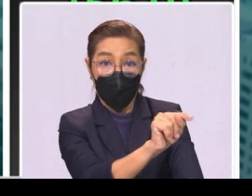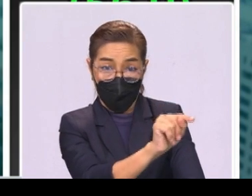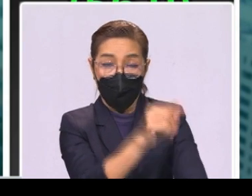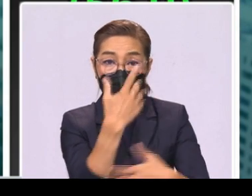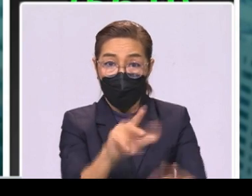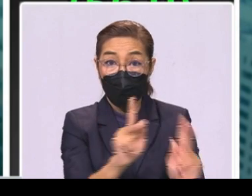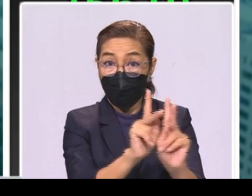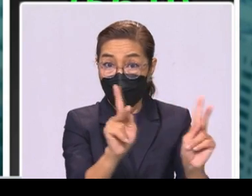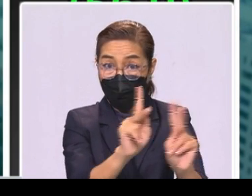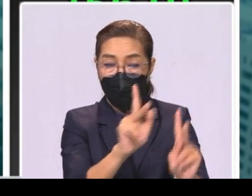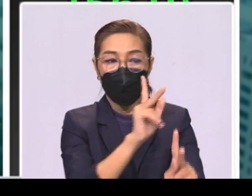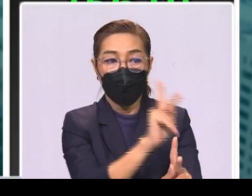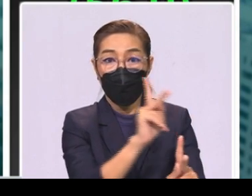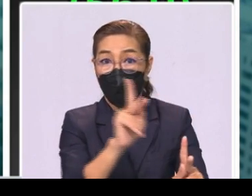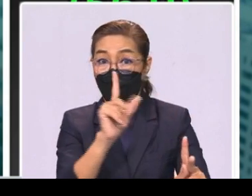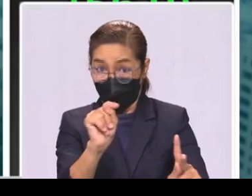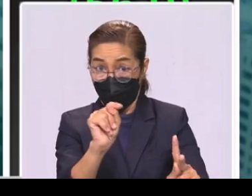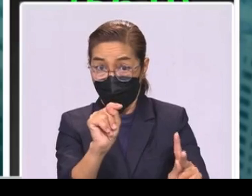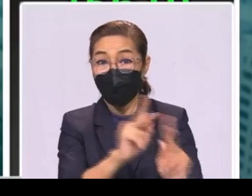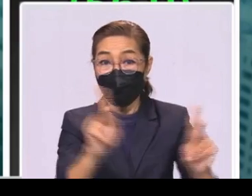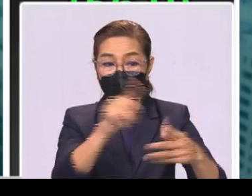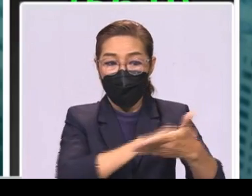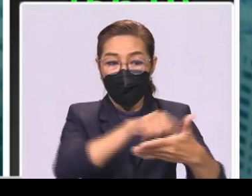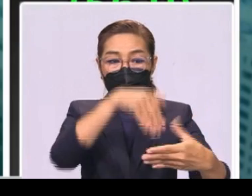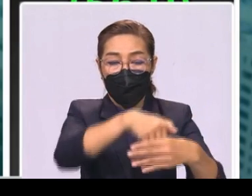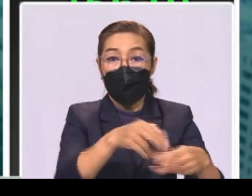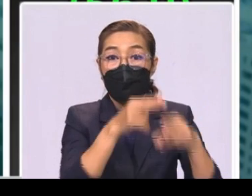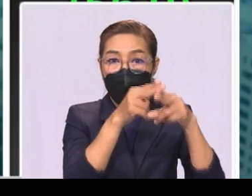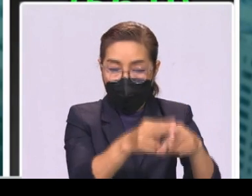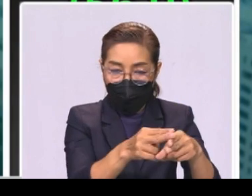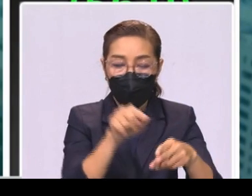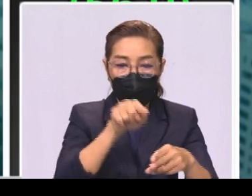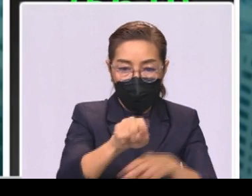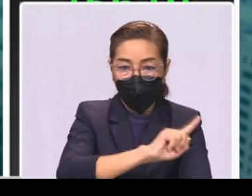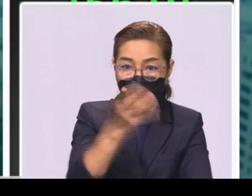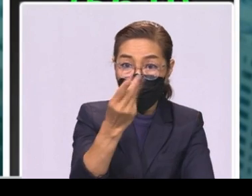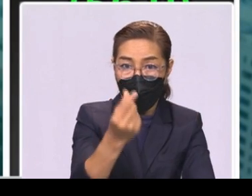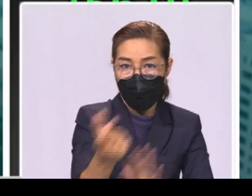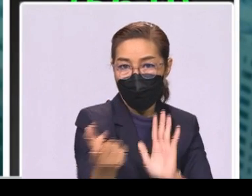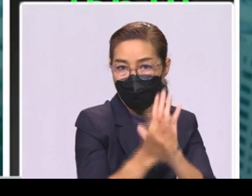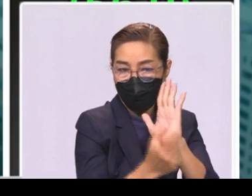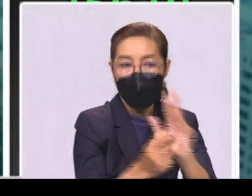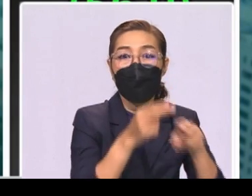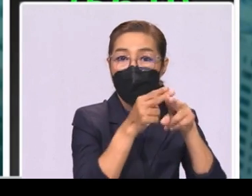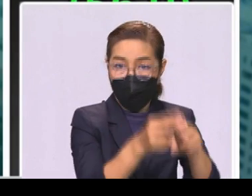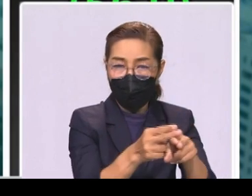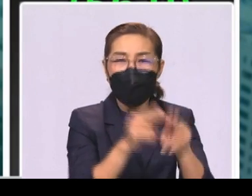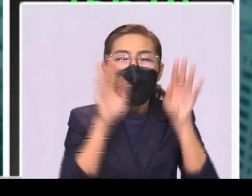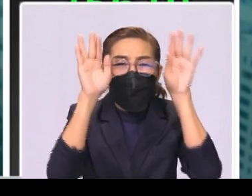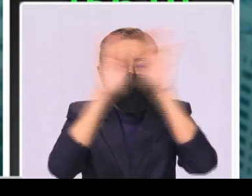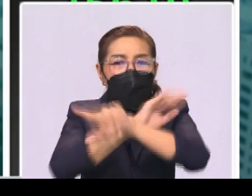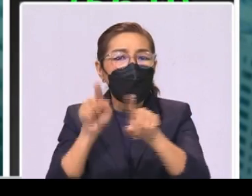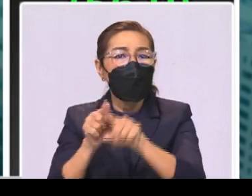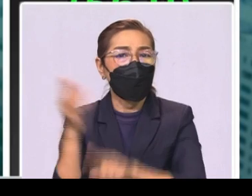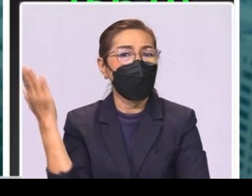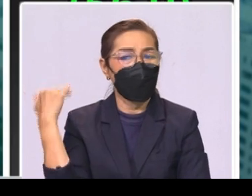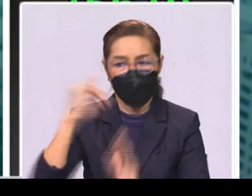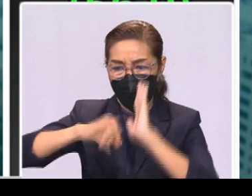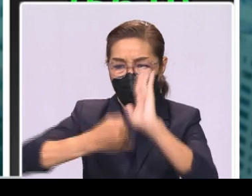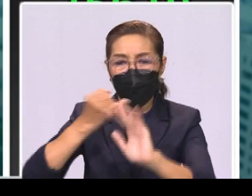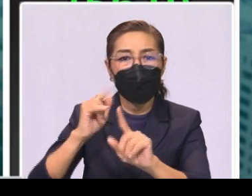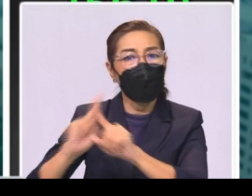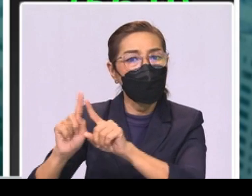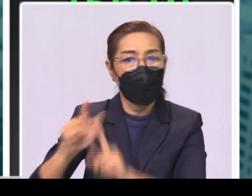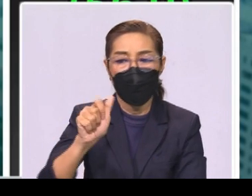คณะกรรมการการเลือกตั้งนะครับจะเป็นผู้กำหนดวันเลือกตั้งอืนะฮะก็จะเหมือนกับกรณีของอบต